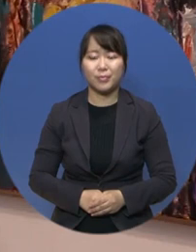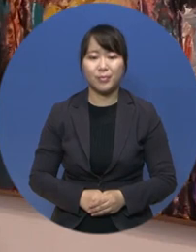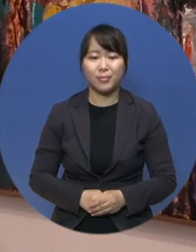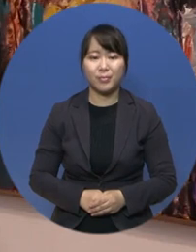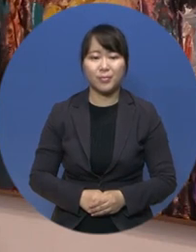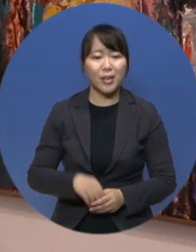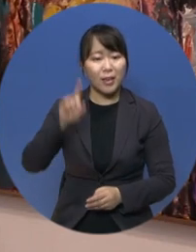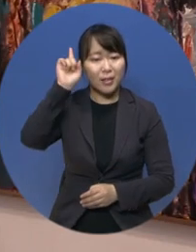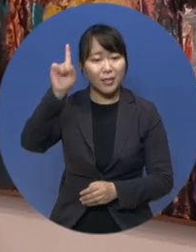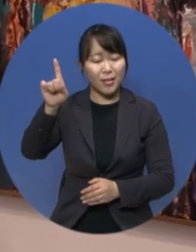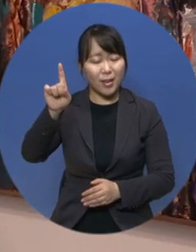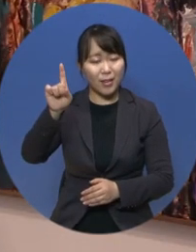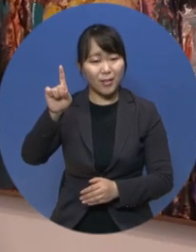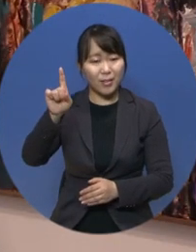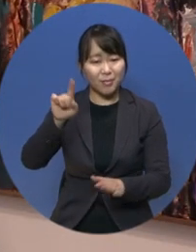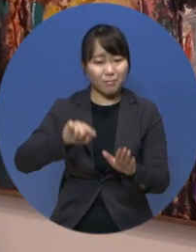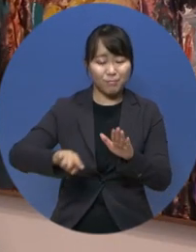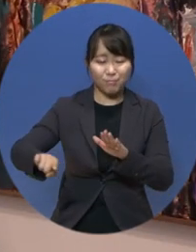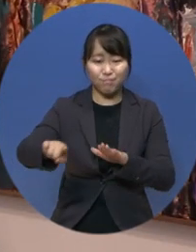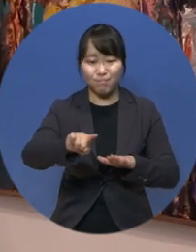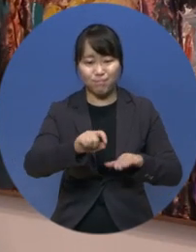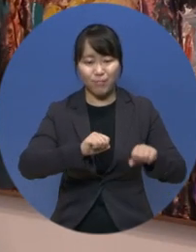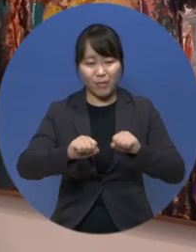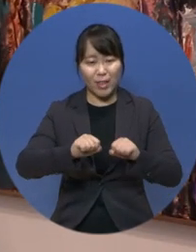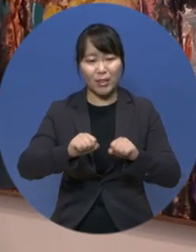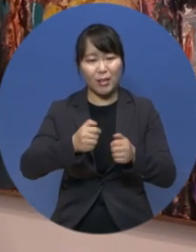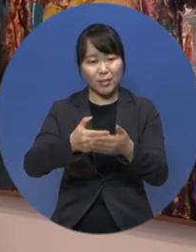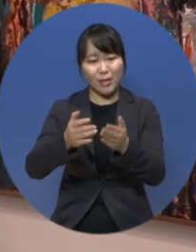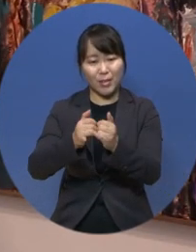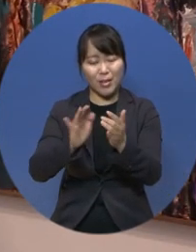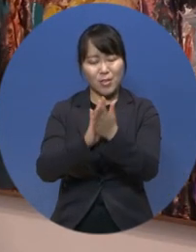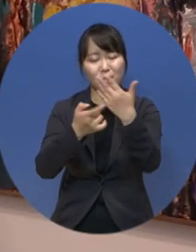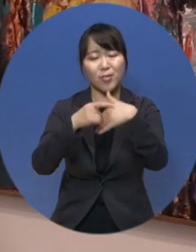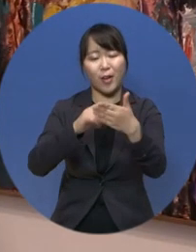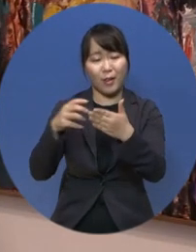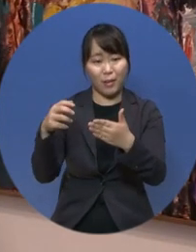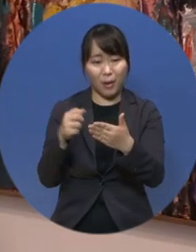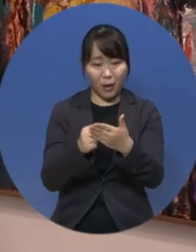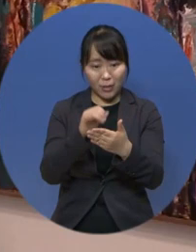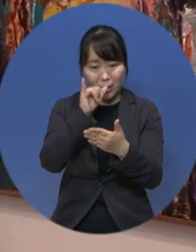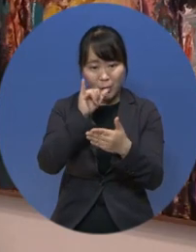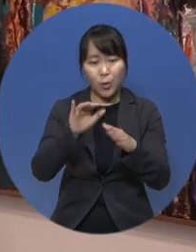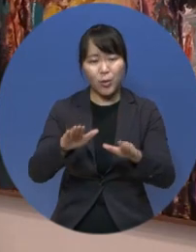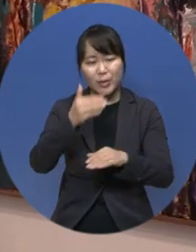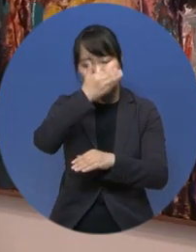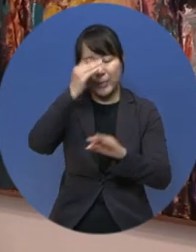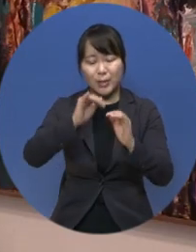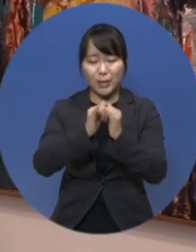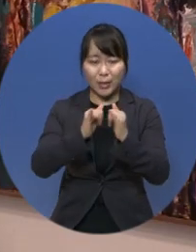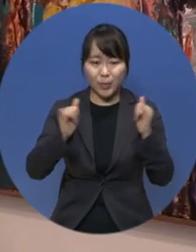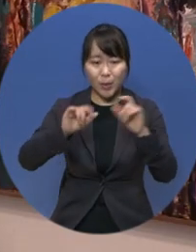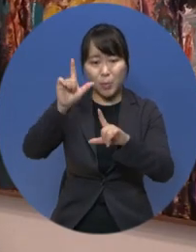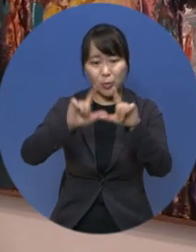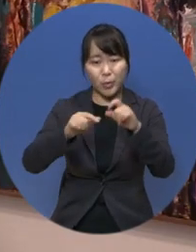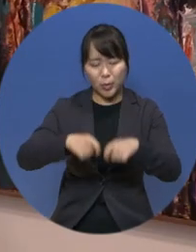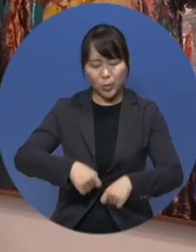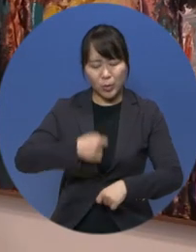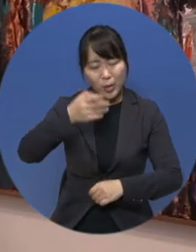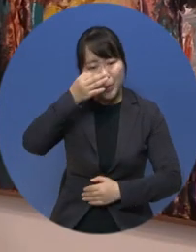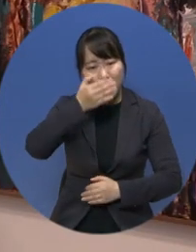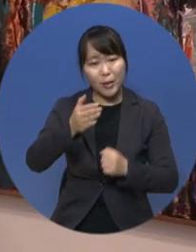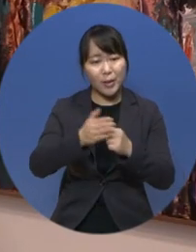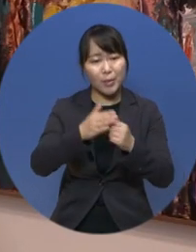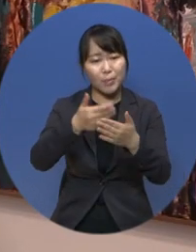내일을 이끌 젊은 작가들 대해 열정이 가득한 작품들은 오늘을 살아가는 청춘의 모습을 솔직하게 드러낸